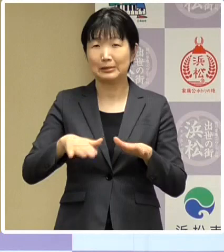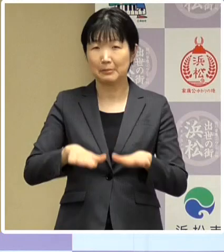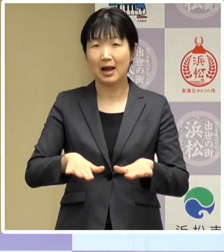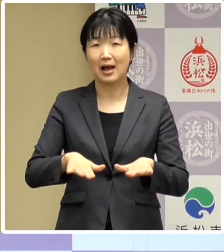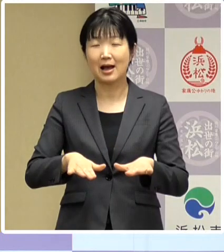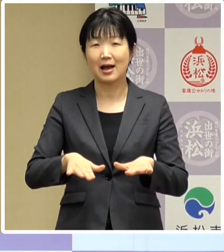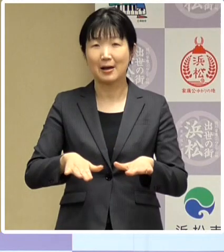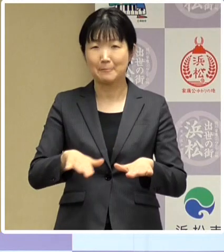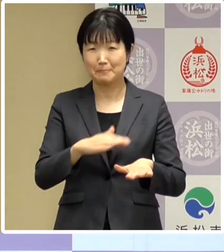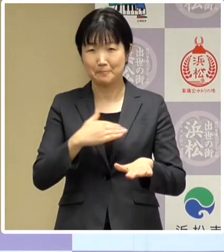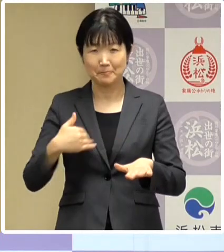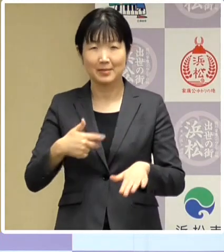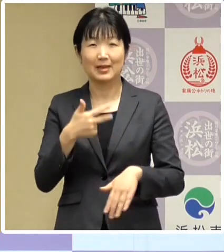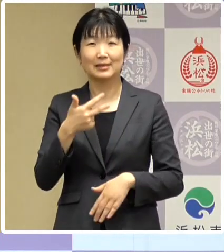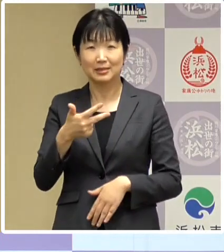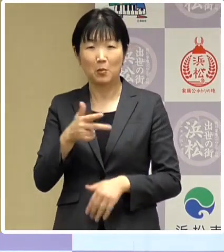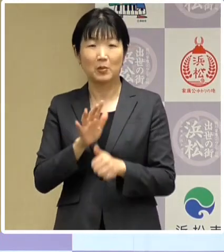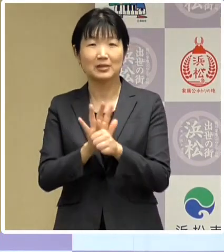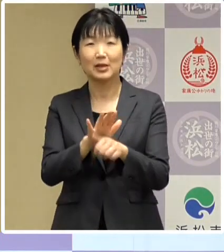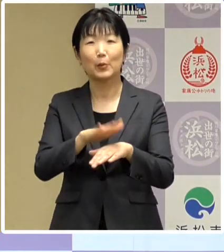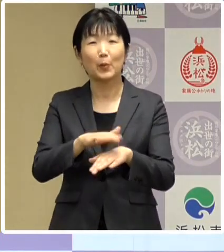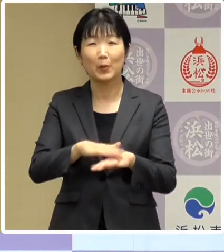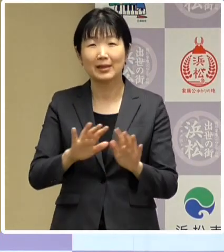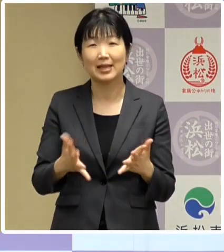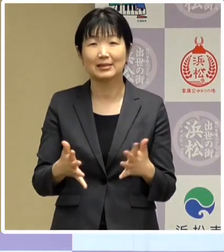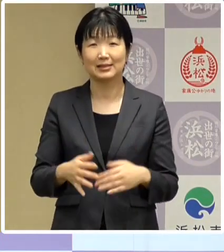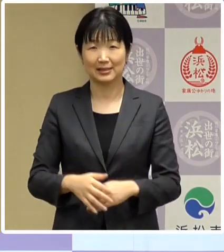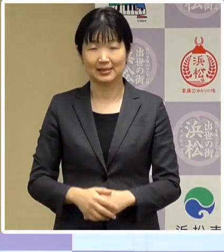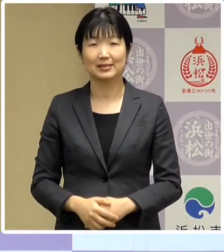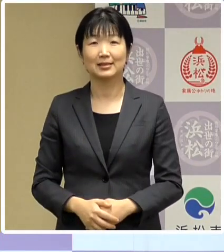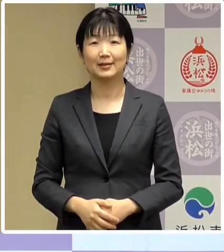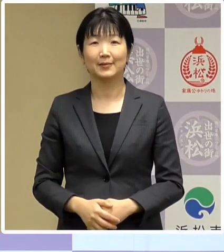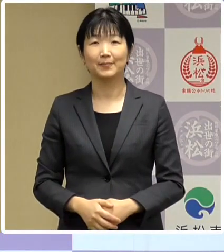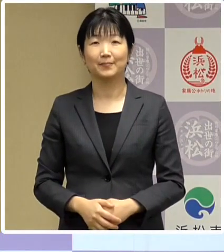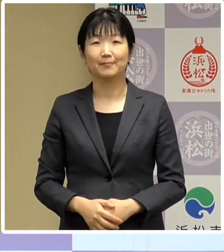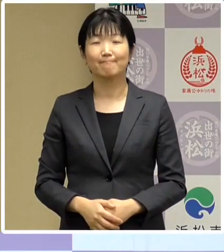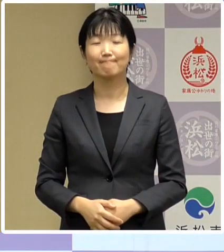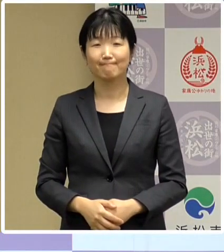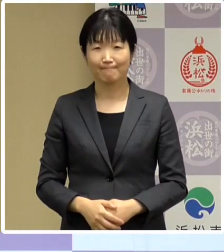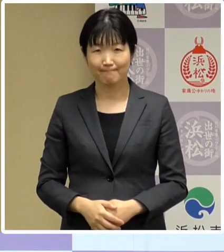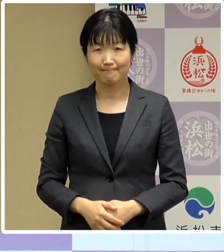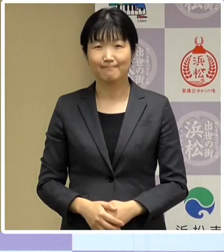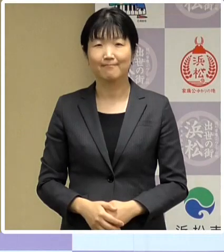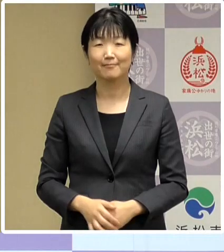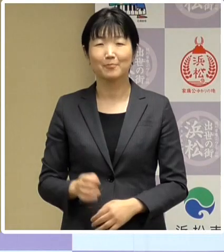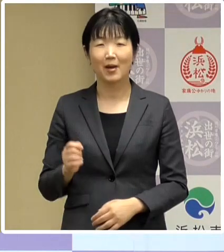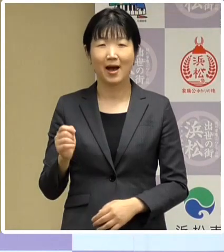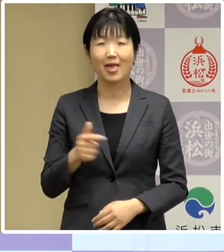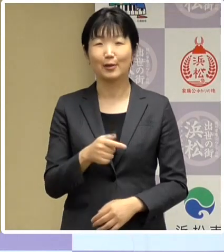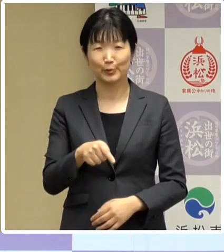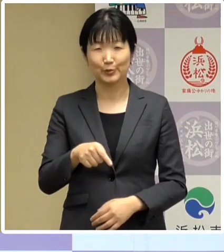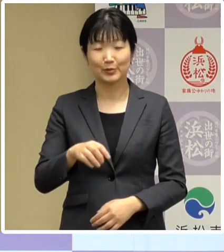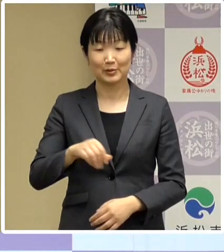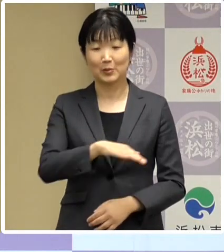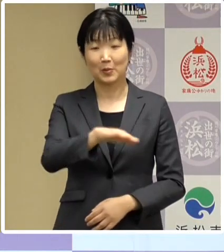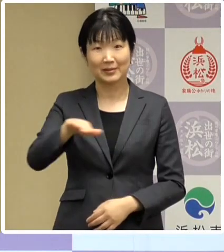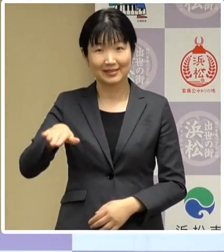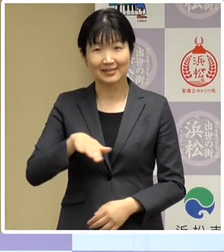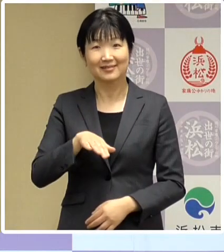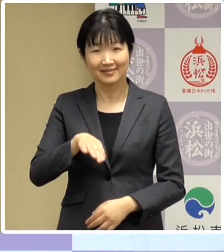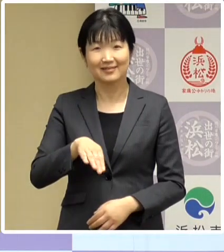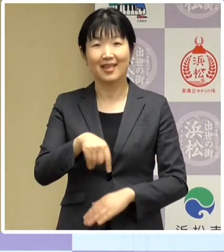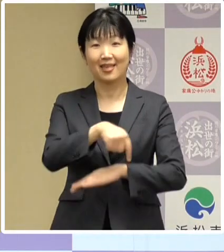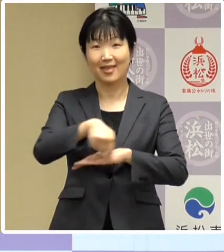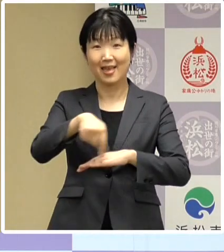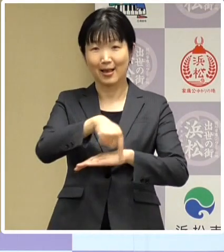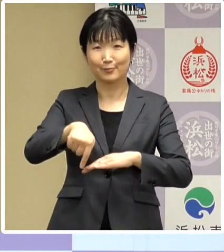としてもですね、支援の方法が見つからないので、まあ、ぜひ一日も早く具体的な撮影結果を